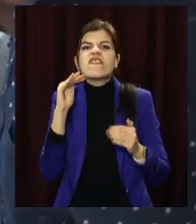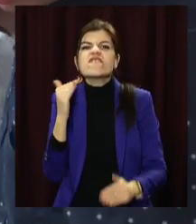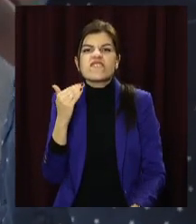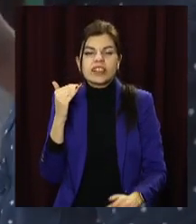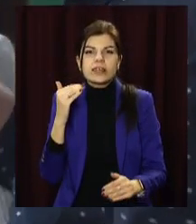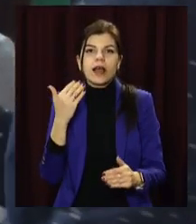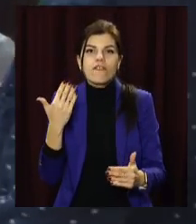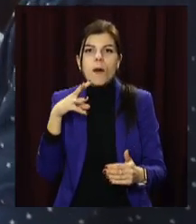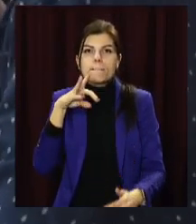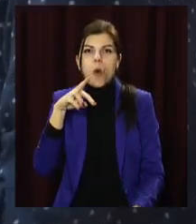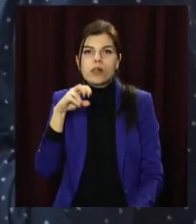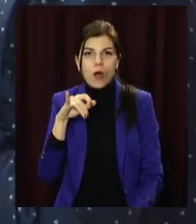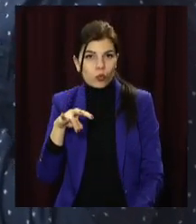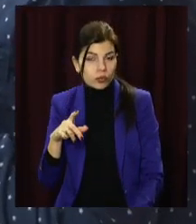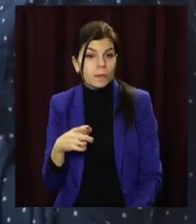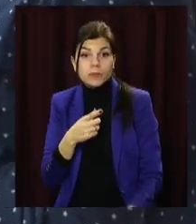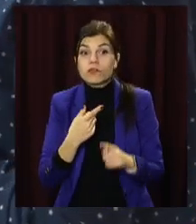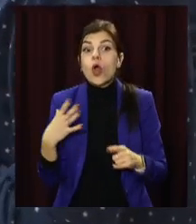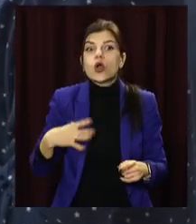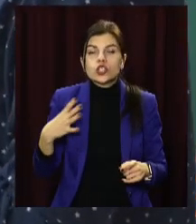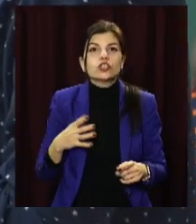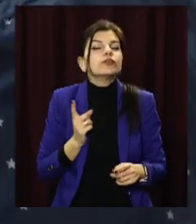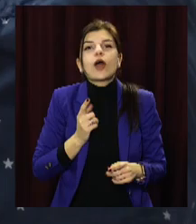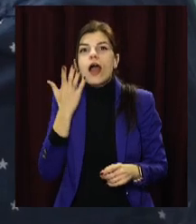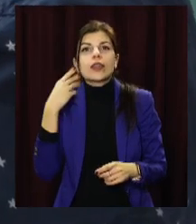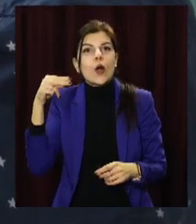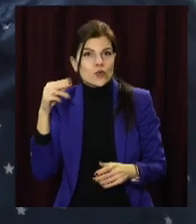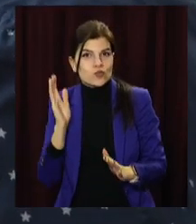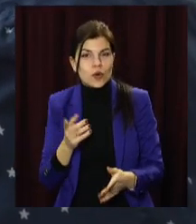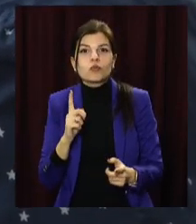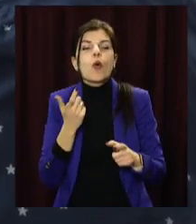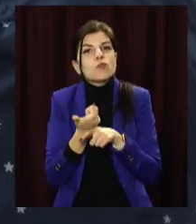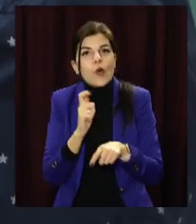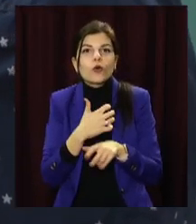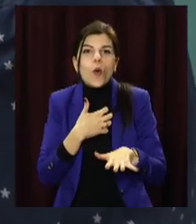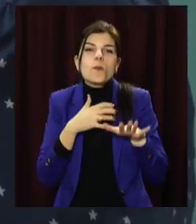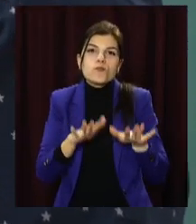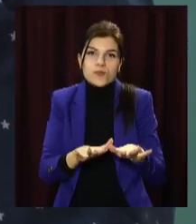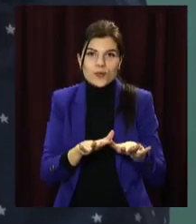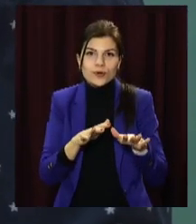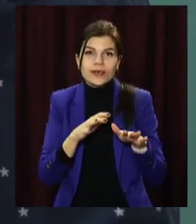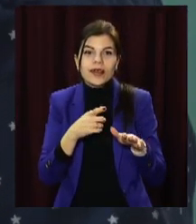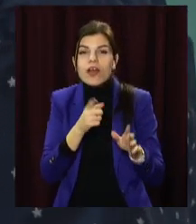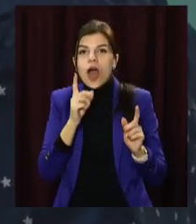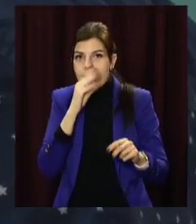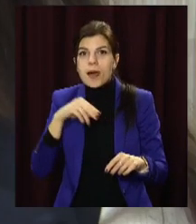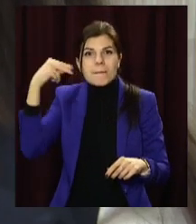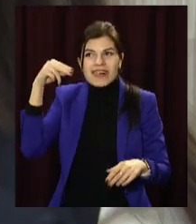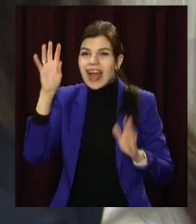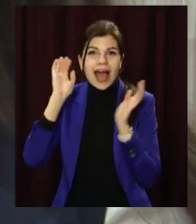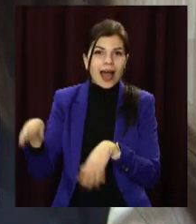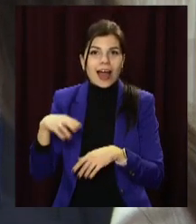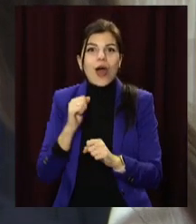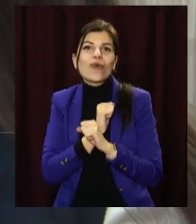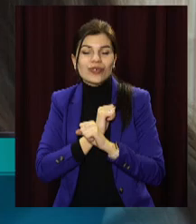також астрономії. Алла каже, чекають уроків з нетерпінням. Ба більше, щоб побути в лабораторії, жертвують навіть перервами. Ну,